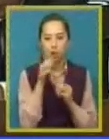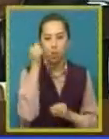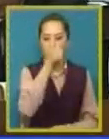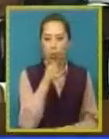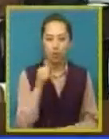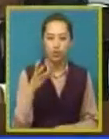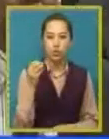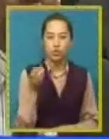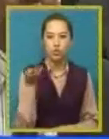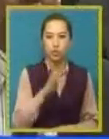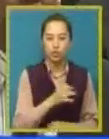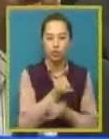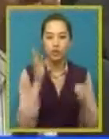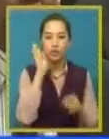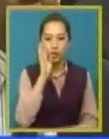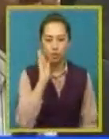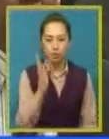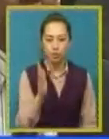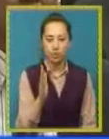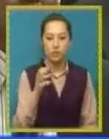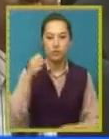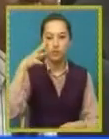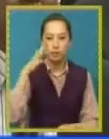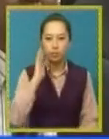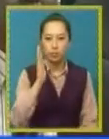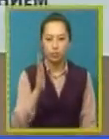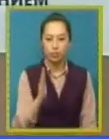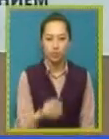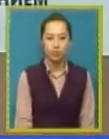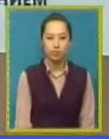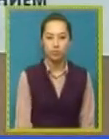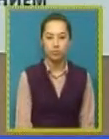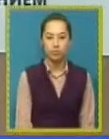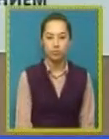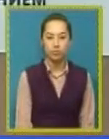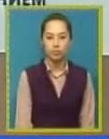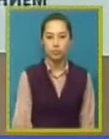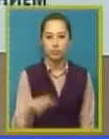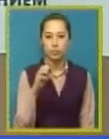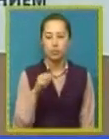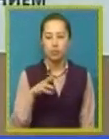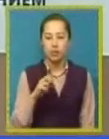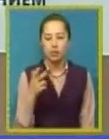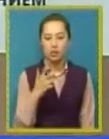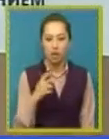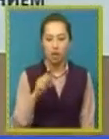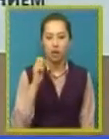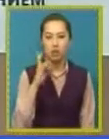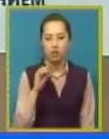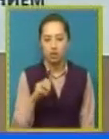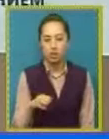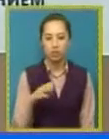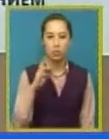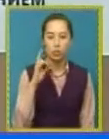жарық жетіп, көзі шырақтай ашылады. 2015 жылы Самалыш, Ынтымақ, Құрсай, Ақниет шағын